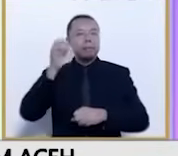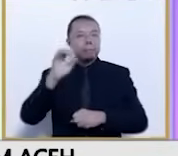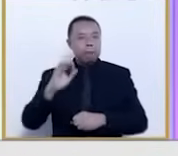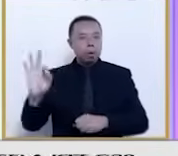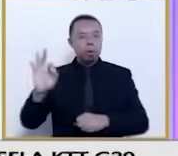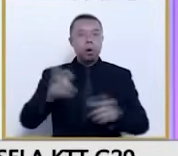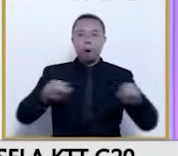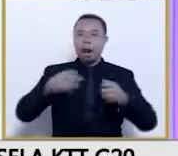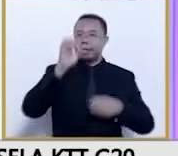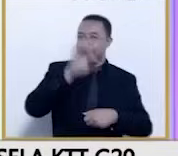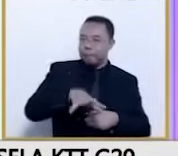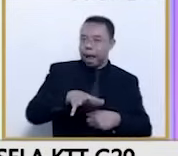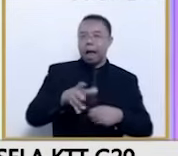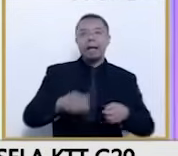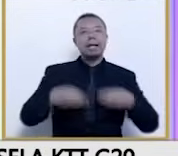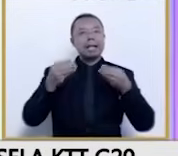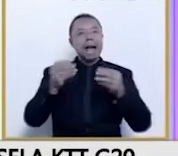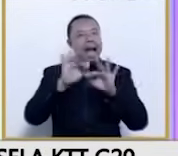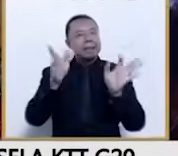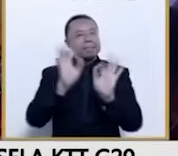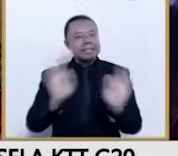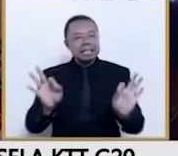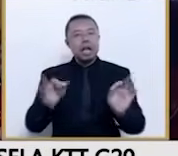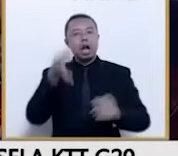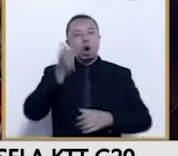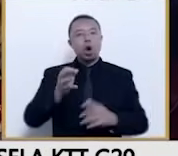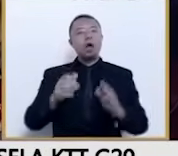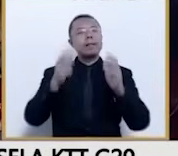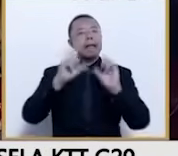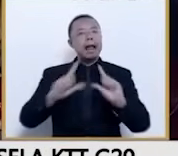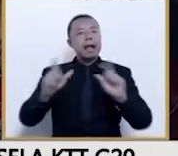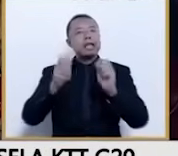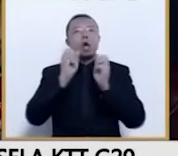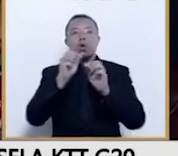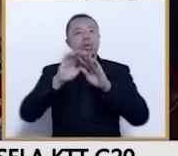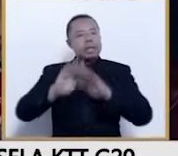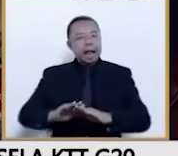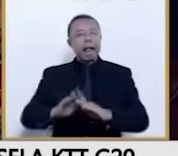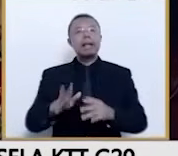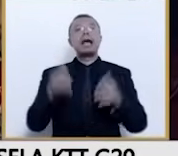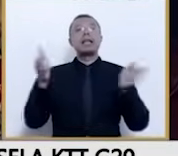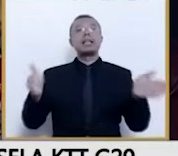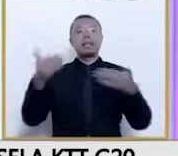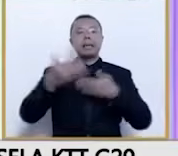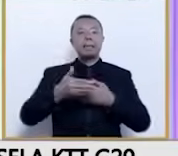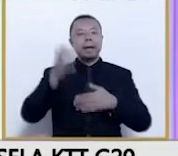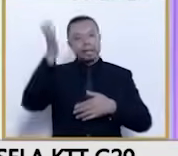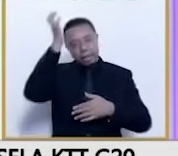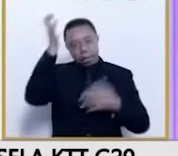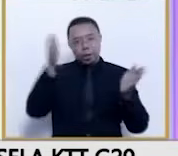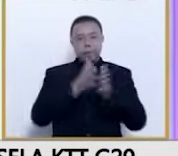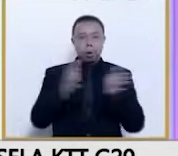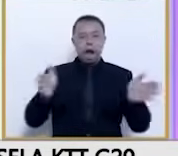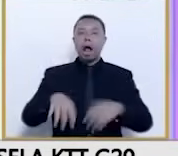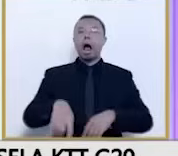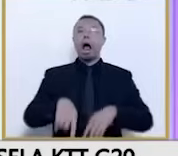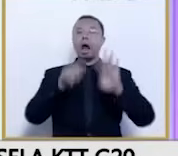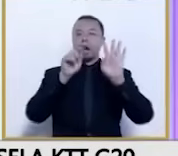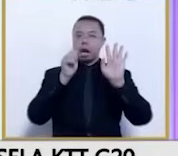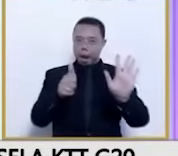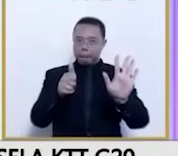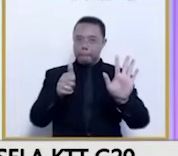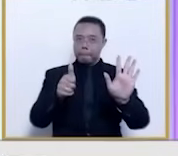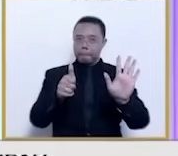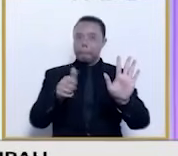bersih, kota layak huni, dan penataan ruang terbuka hijau. Ada 6 Bapak Ibu, kurang lebih itu juga yang akan